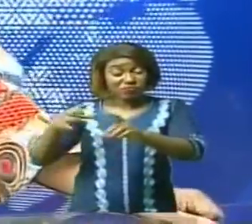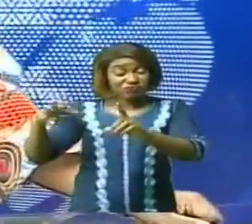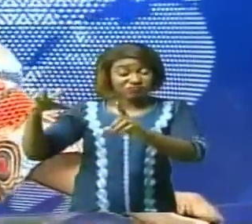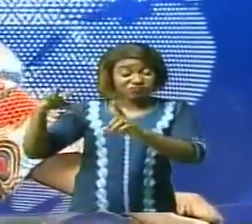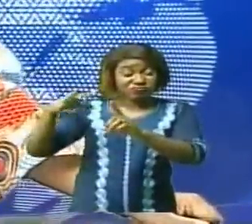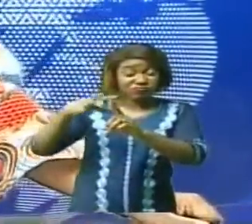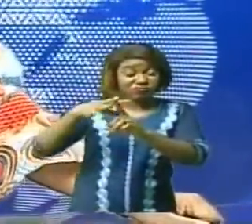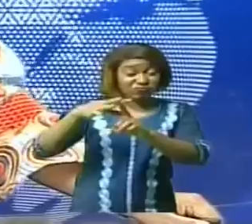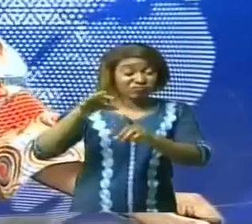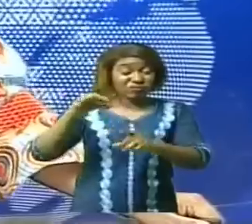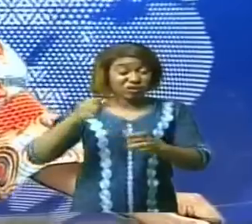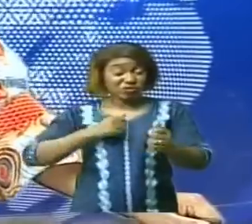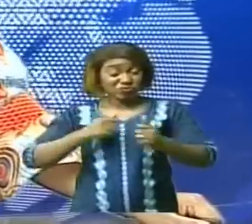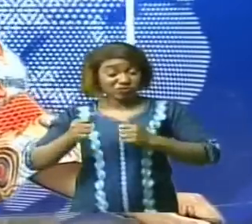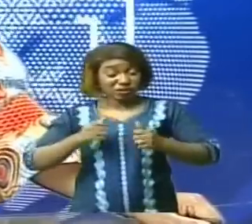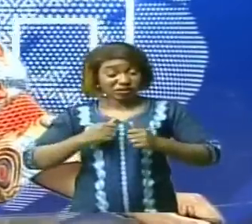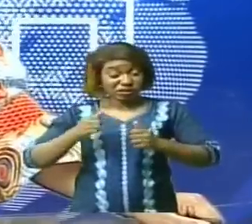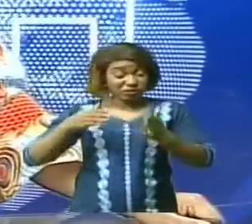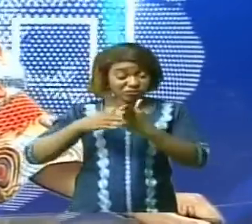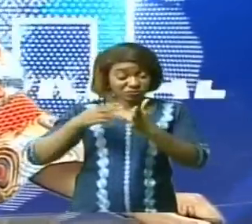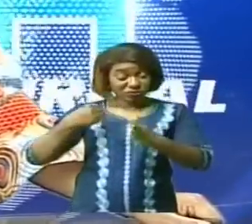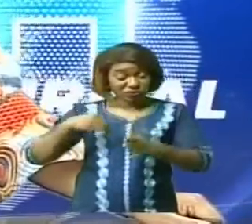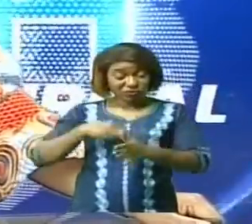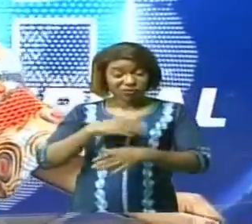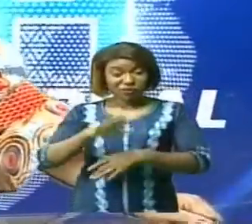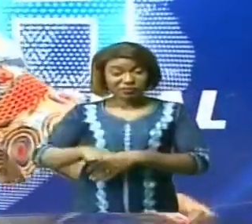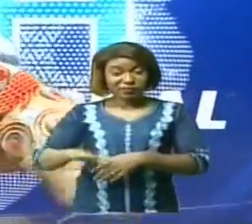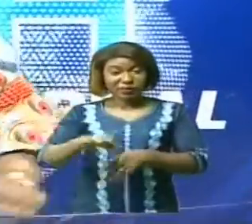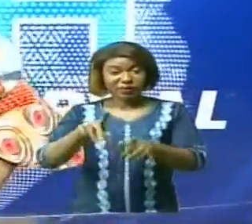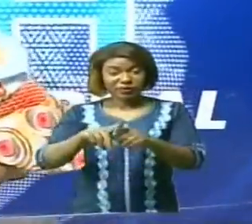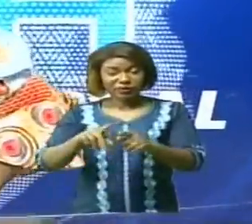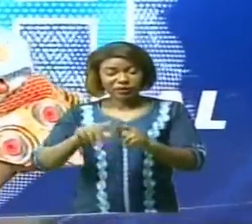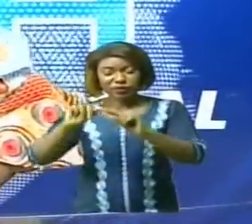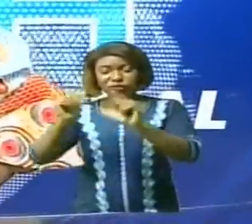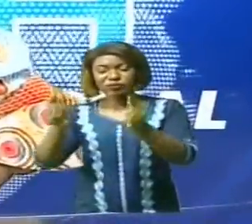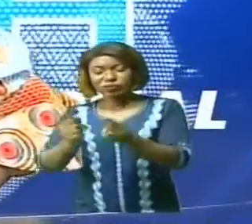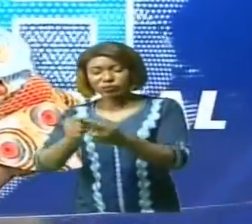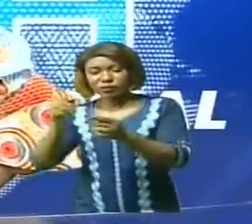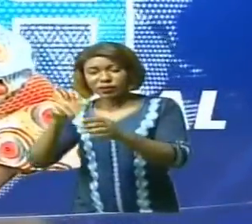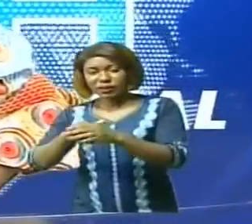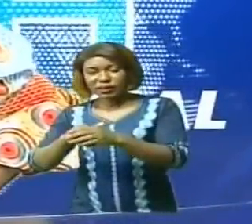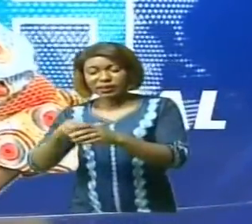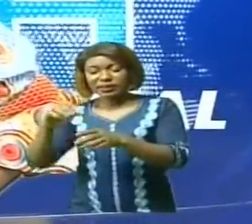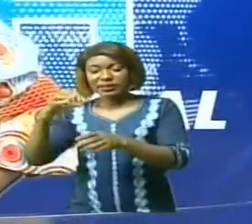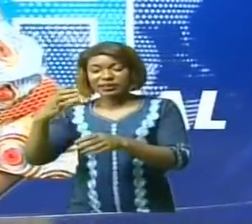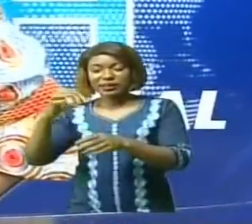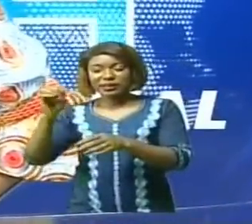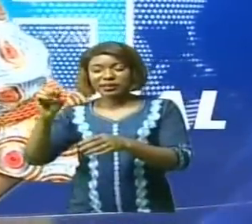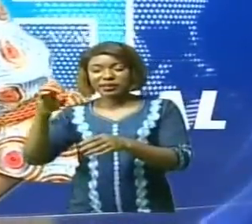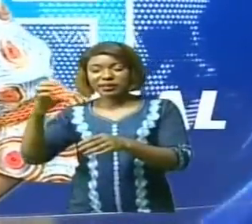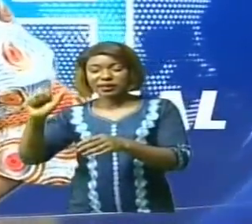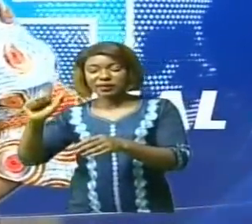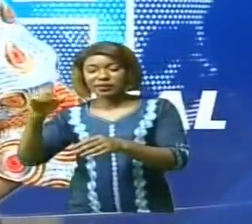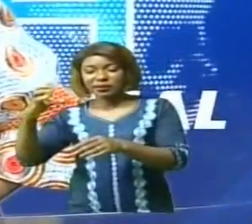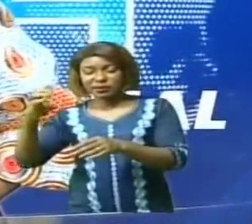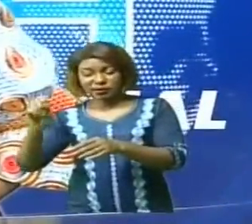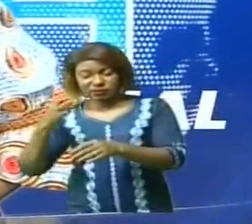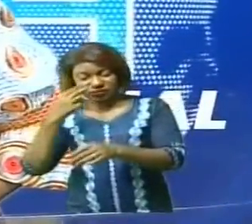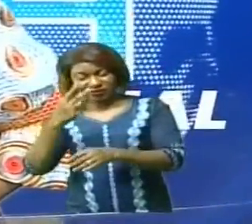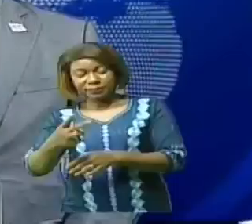Henri Mazabi, représentant au pays de l'ARAD, une structure au sein de la CEAC. Il est au micro de nos